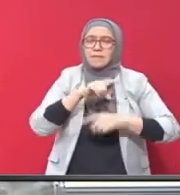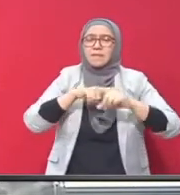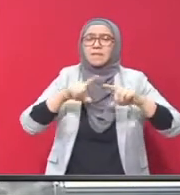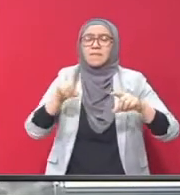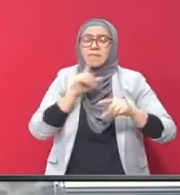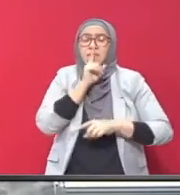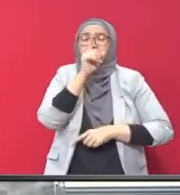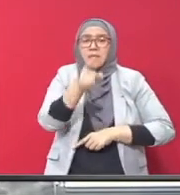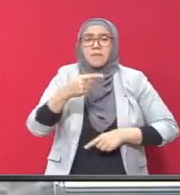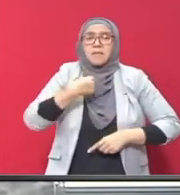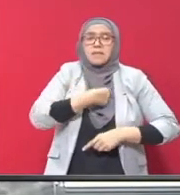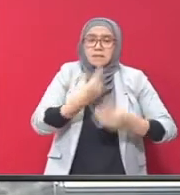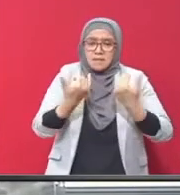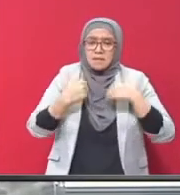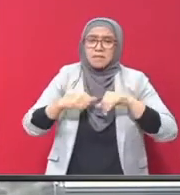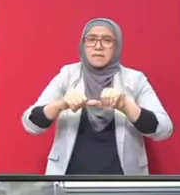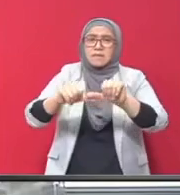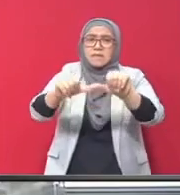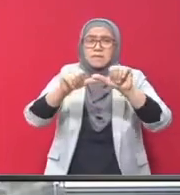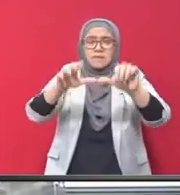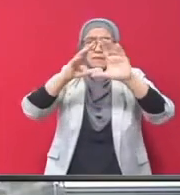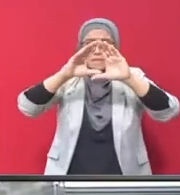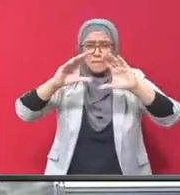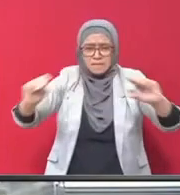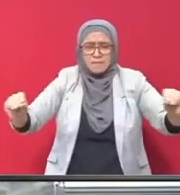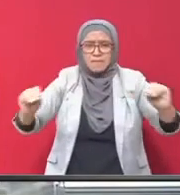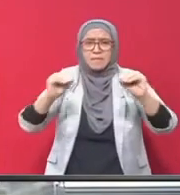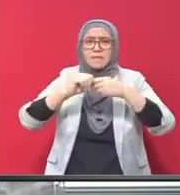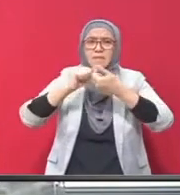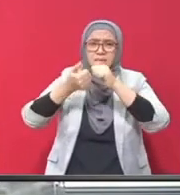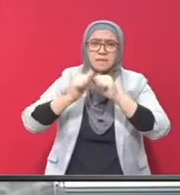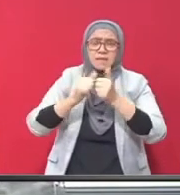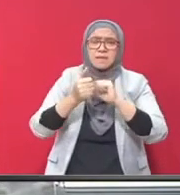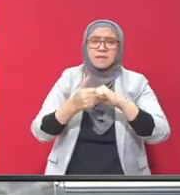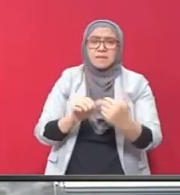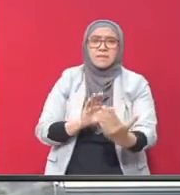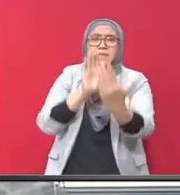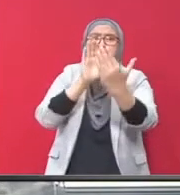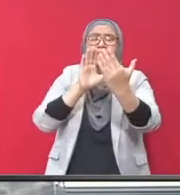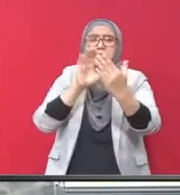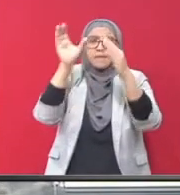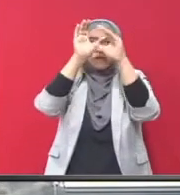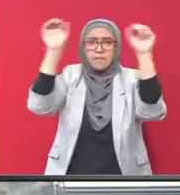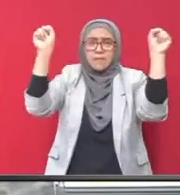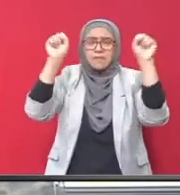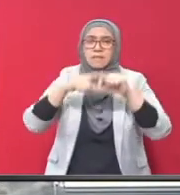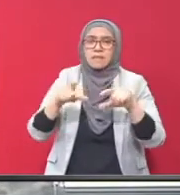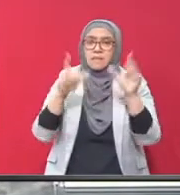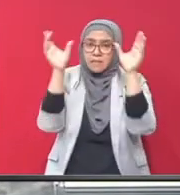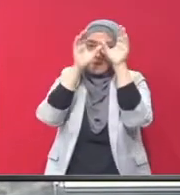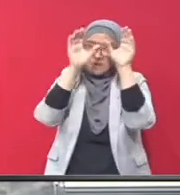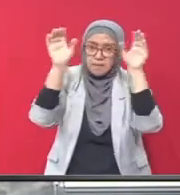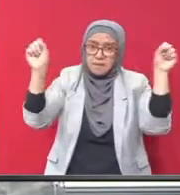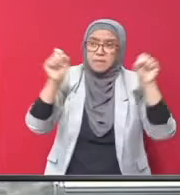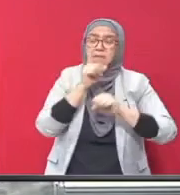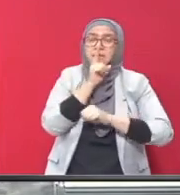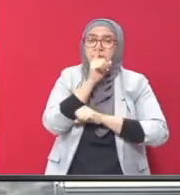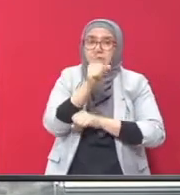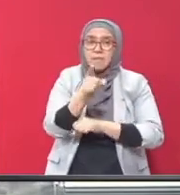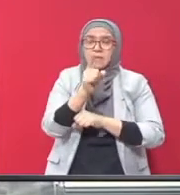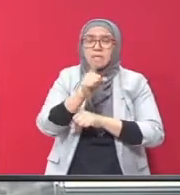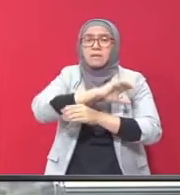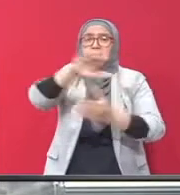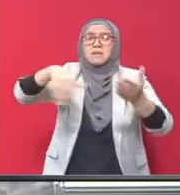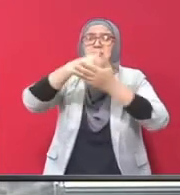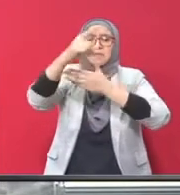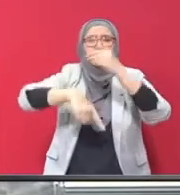kita sedang mengatasi masalah yang dihadapi oleh majikan majikan memang seluruh